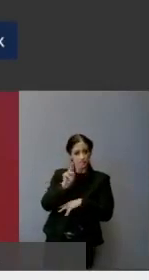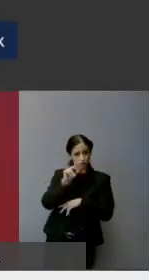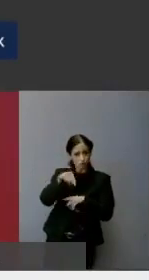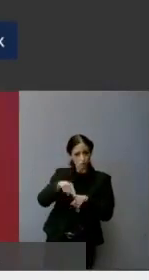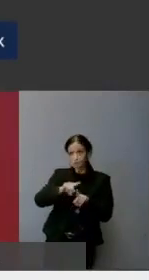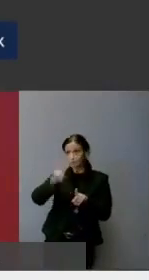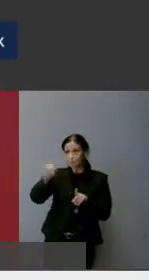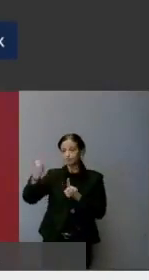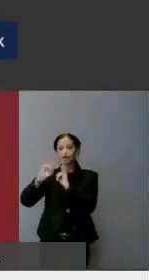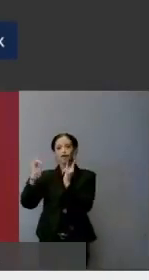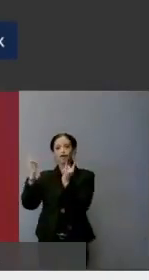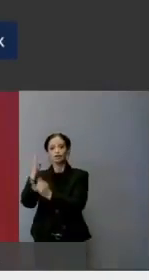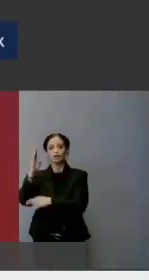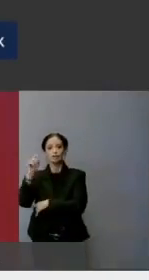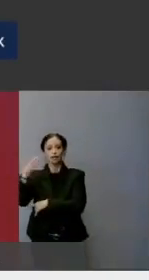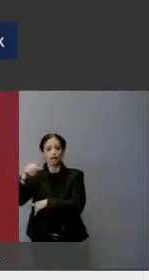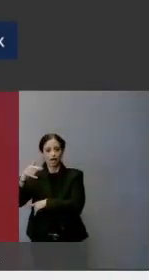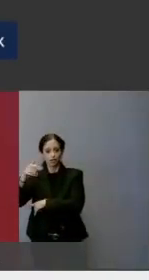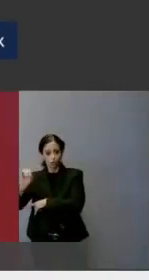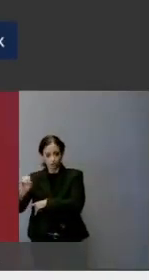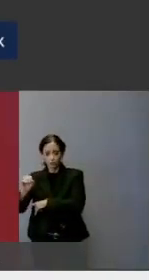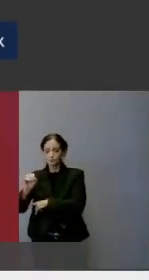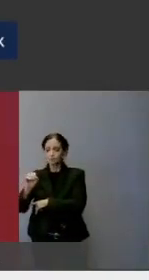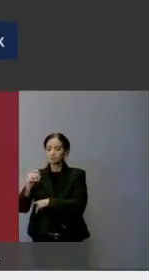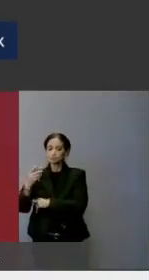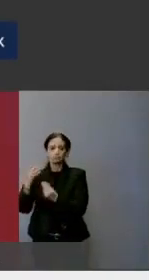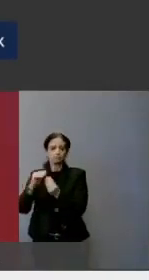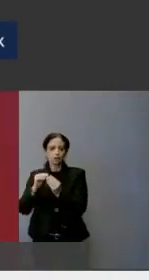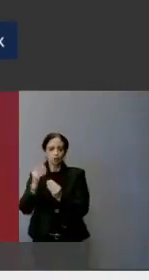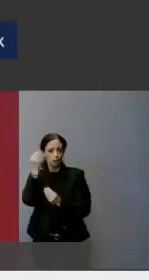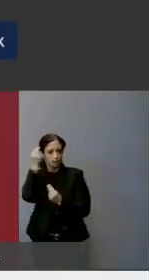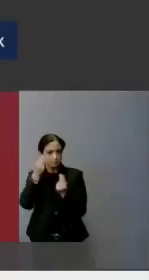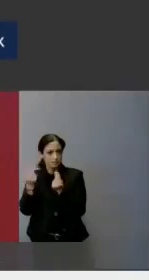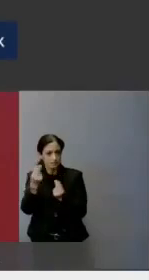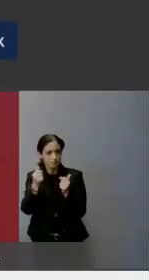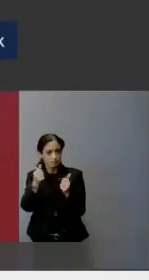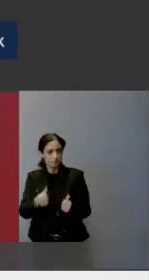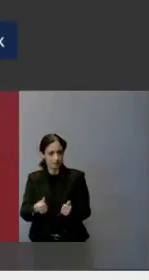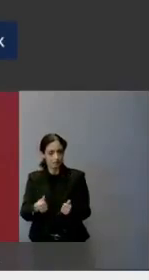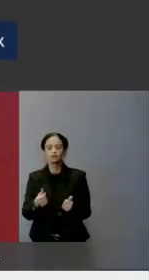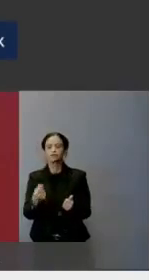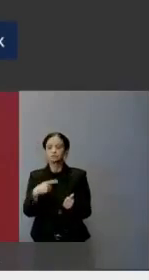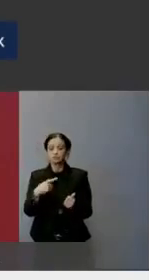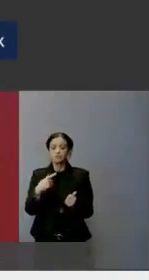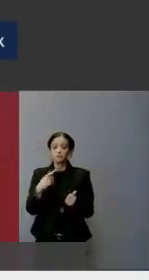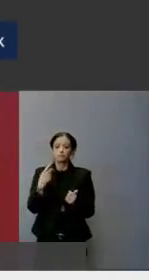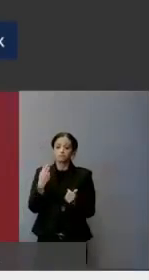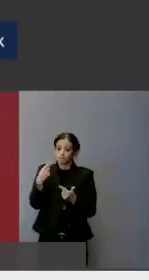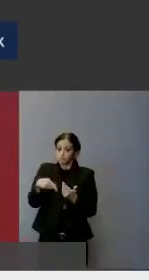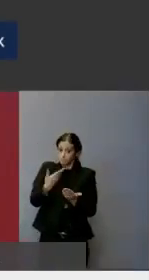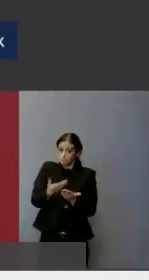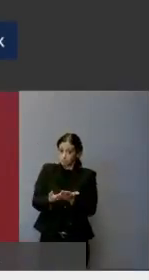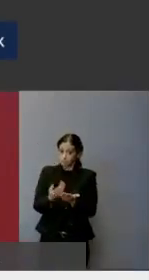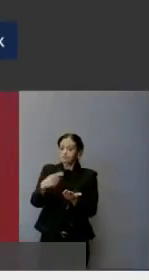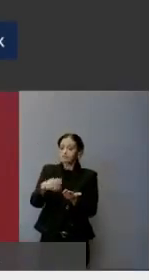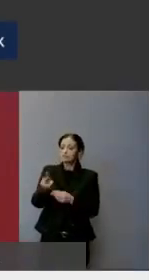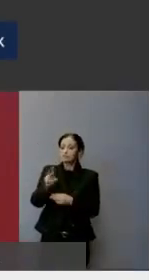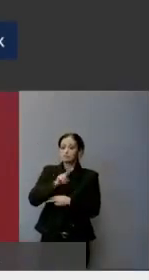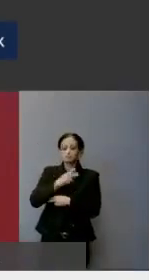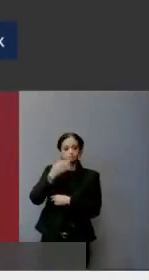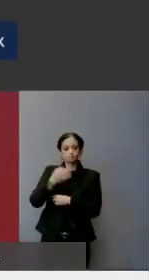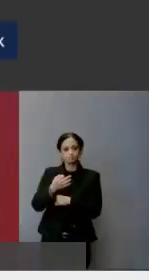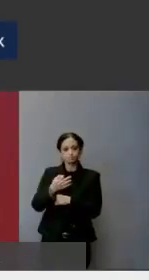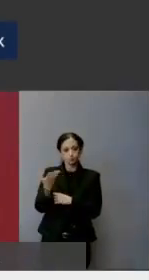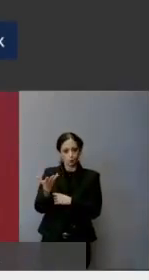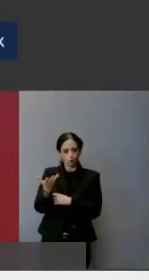la risposta adesso alla soprintendenza su nel merito del progetto ha avuto una risposta ben precisa